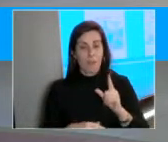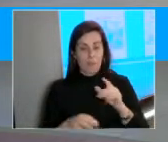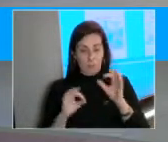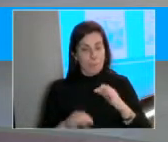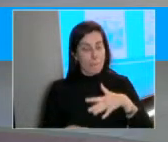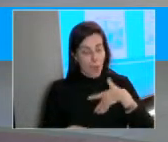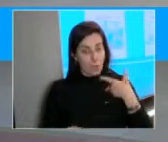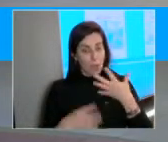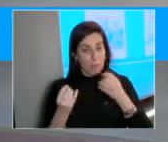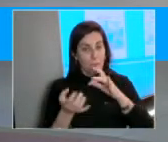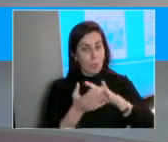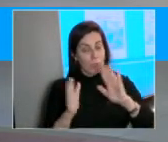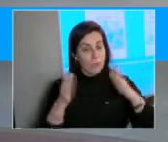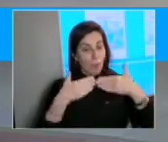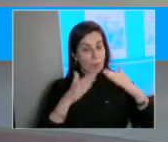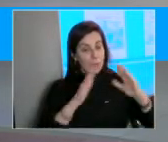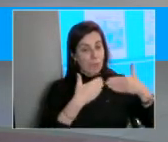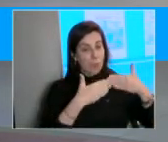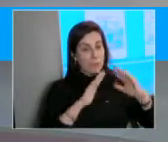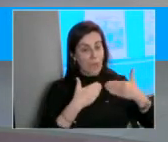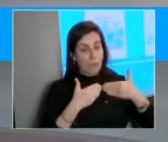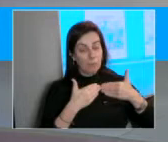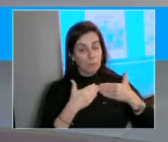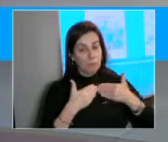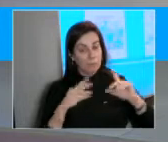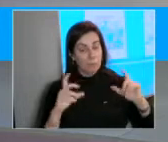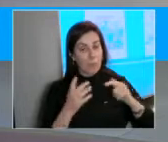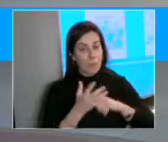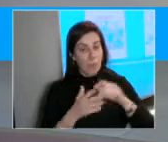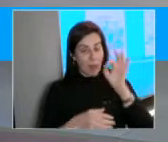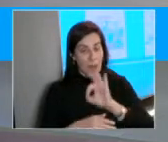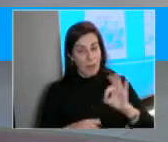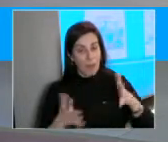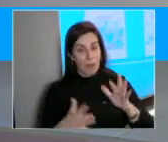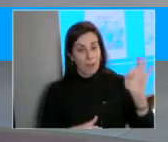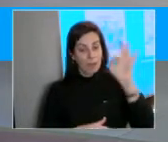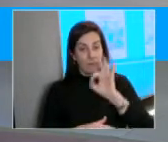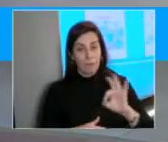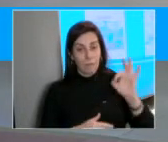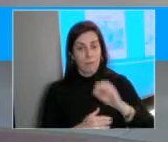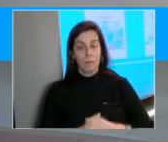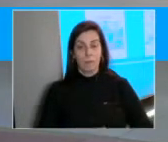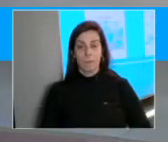באמת מרגישים הרבה מאוד מקומות נסגרים, נצורים, בגלל אותה מגפה?